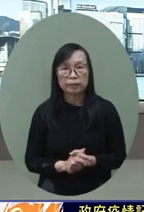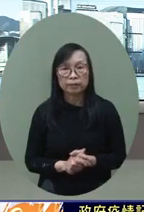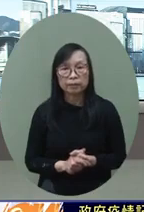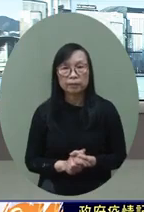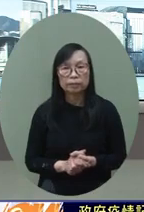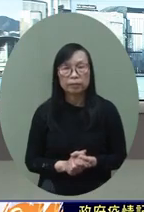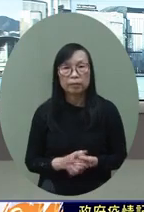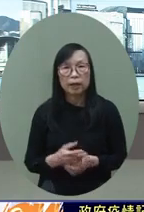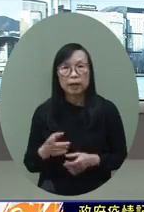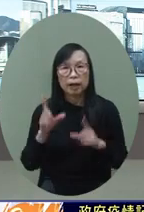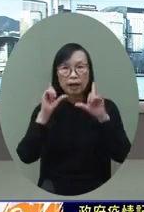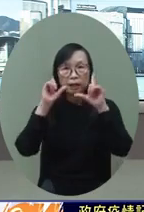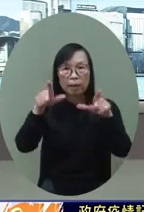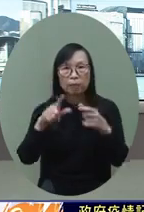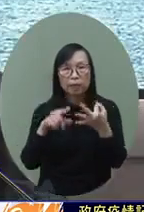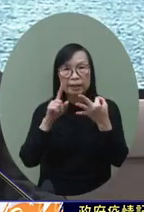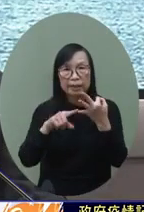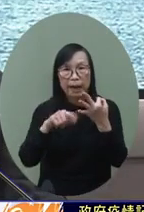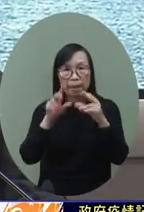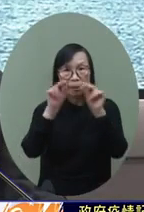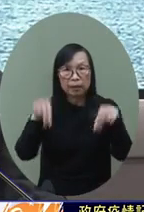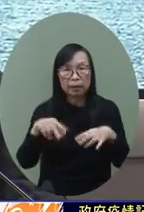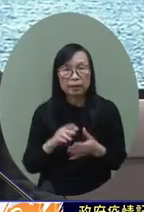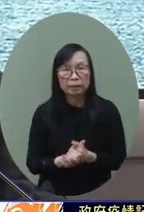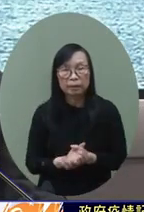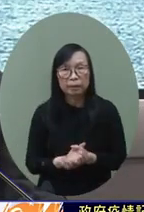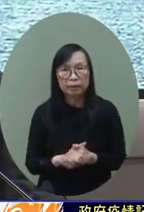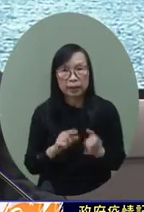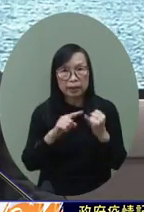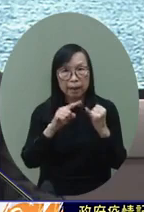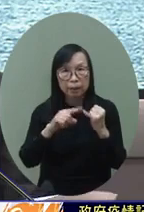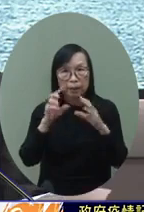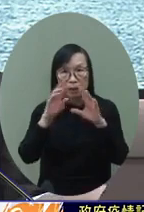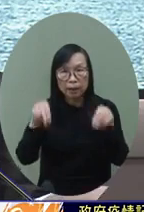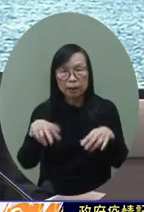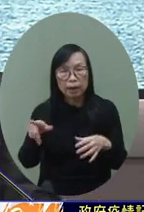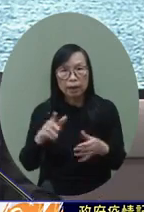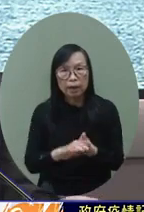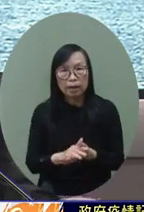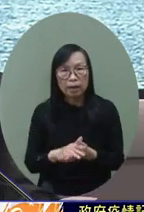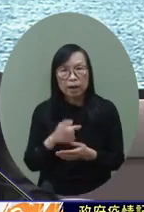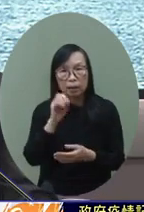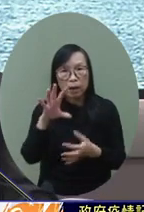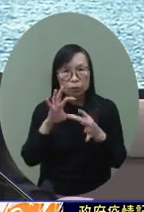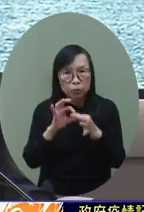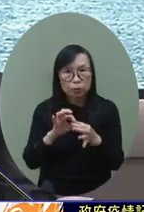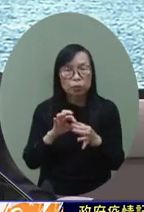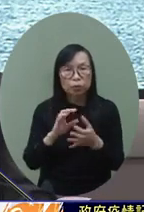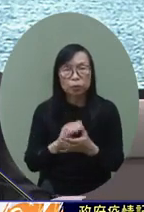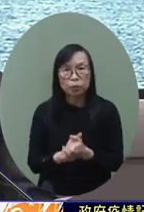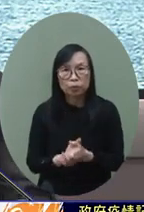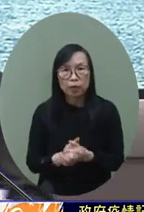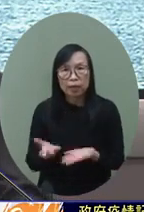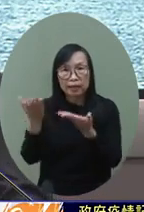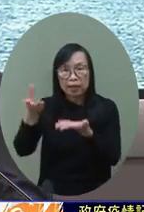嗯。OK， 或者我答第三個問題先，就係關於即係嗰個唔同嘅關於提供